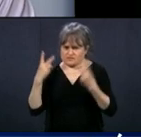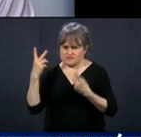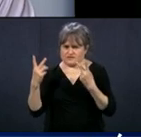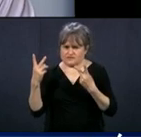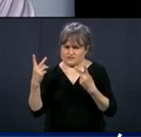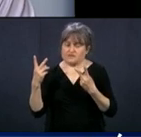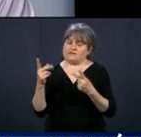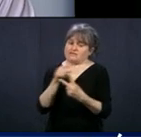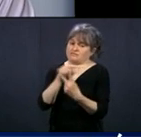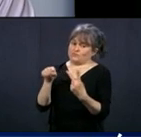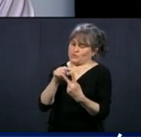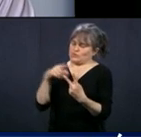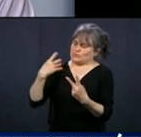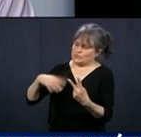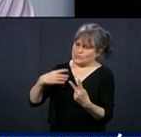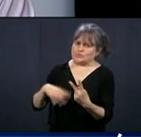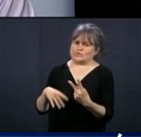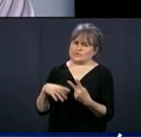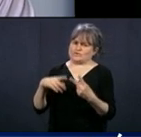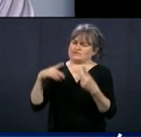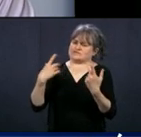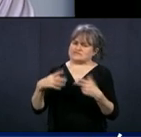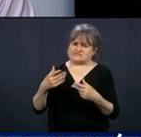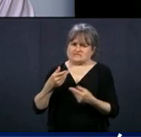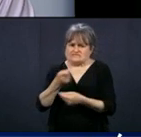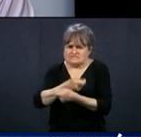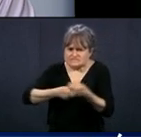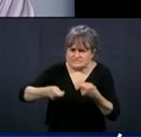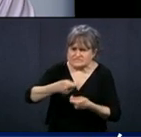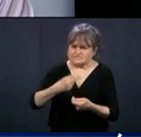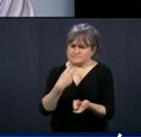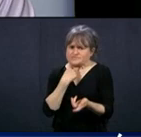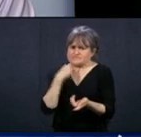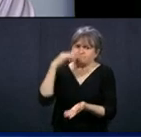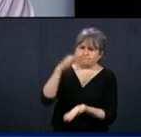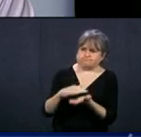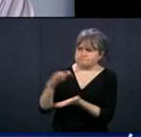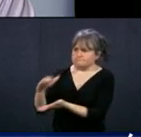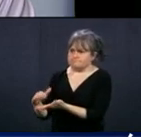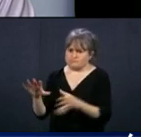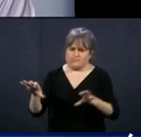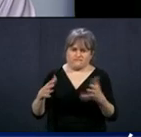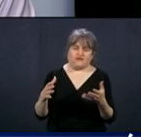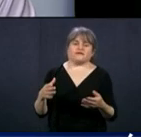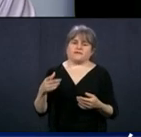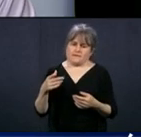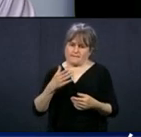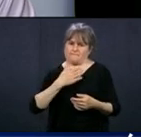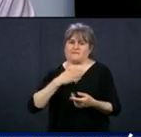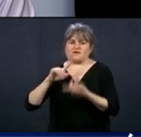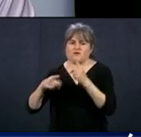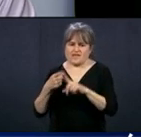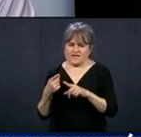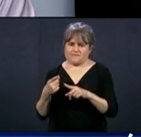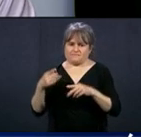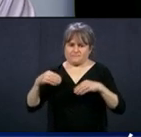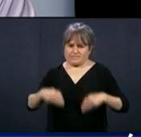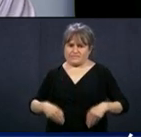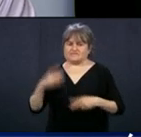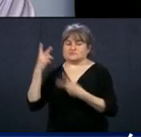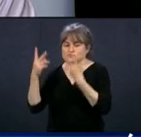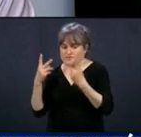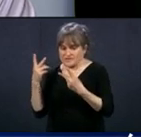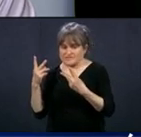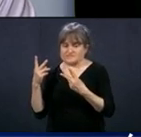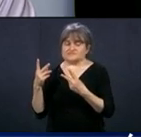Et donc, ma collègue Caroline Proulx, ministre du Tourisme, travaille actuellement sur un plan sectoriel pour le domaine touristique. Ma collègue